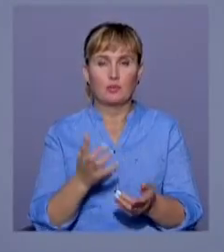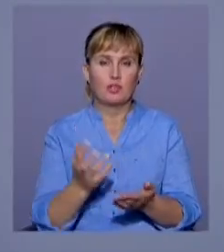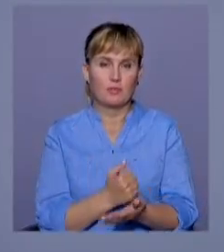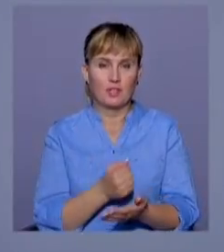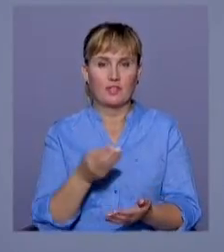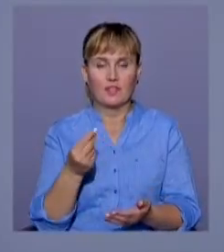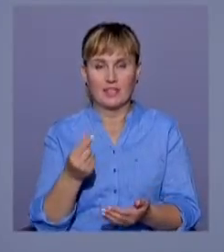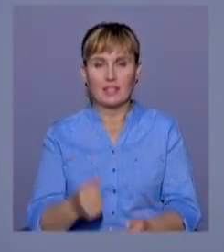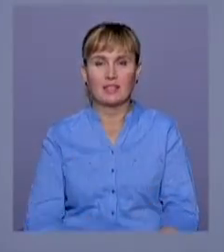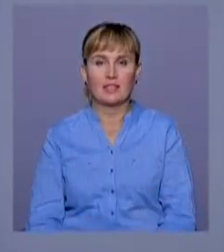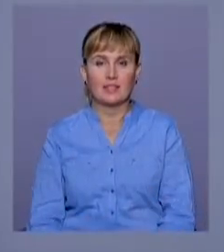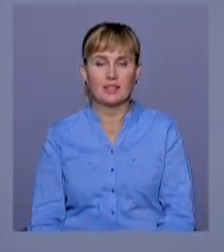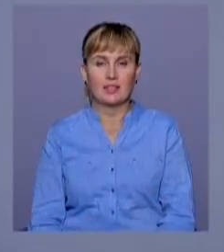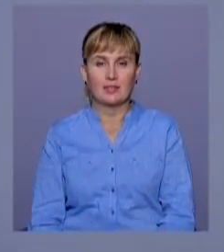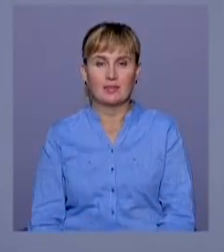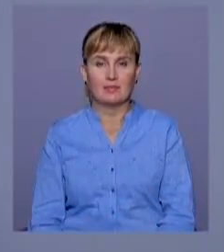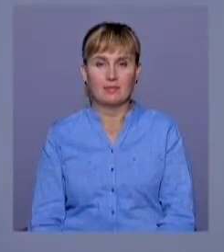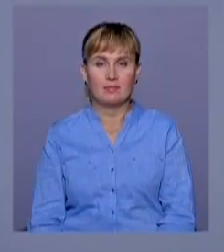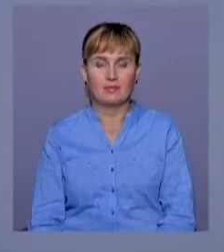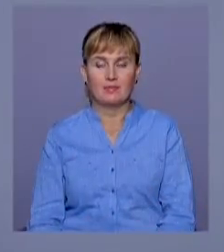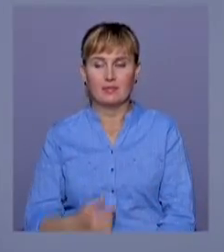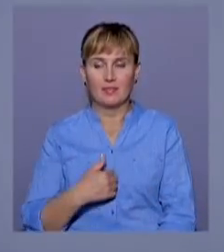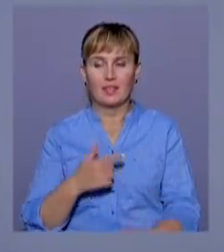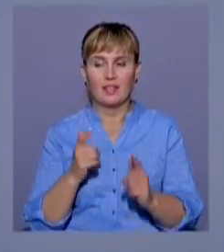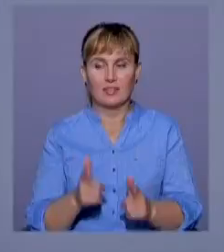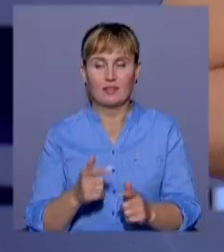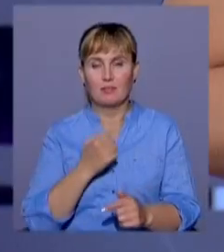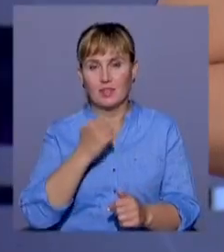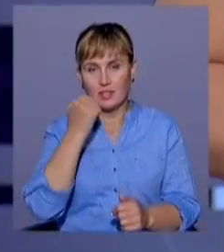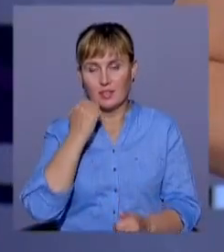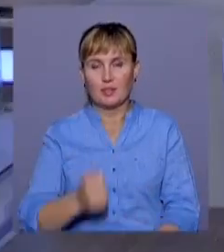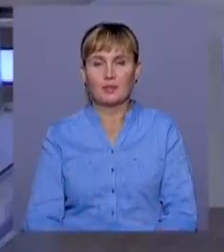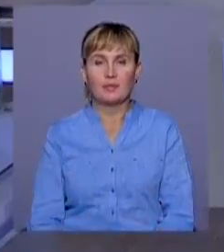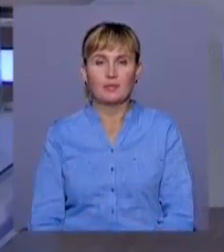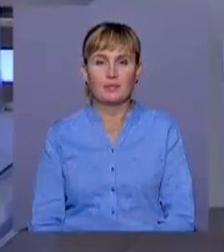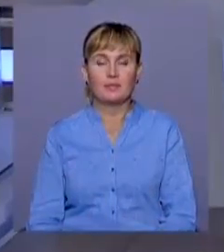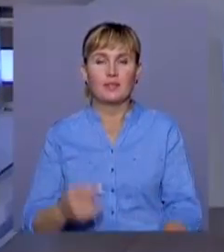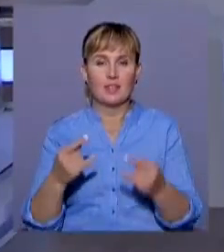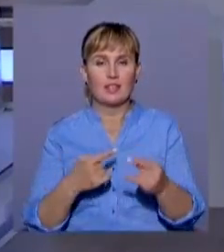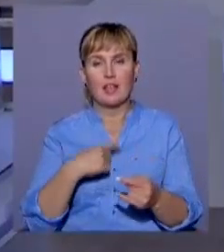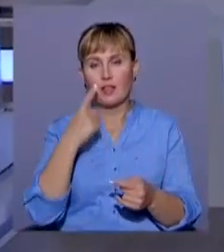успешнее финансово. Примеров этому много. Я, пожалуй, соглашусь с ними. Благодарю, Жанна. А